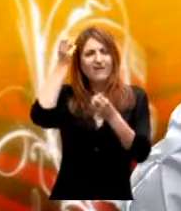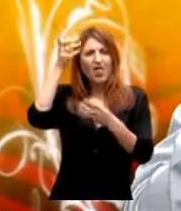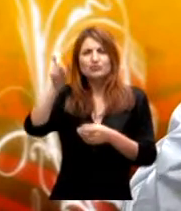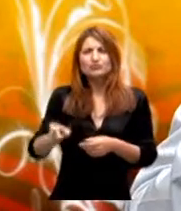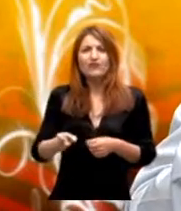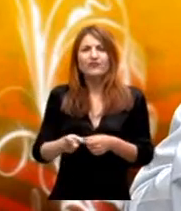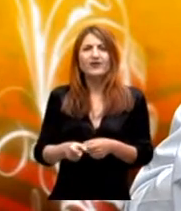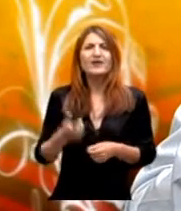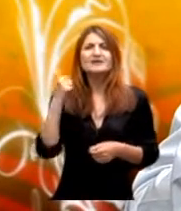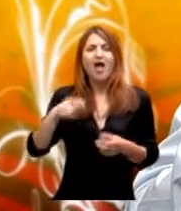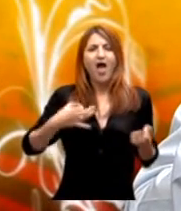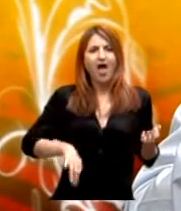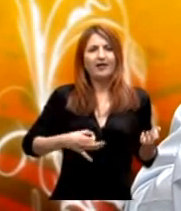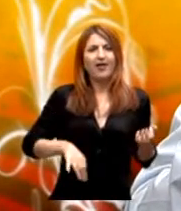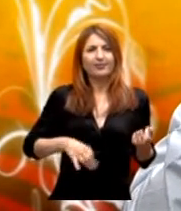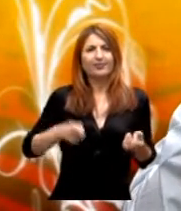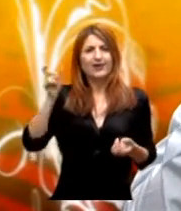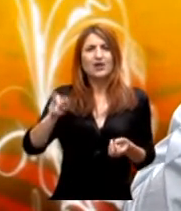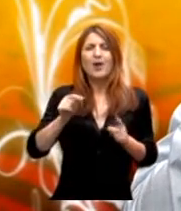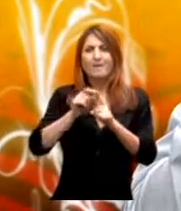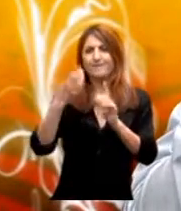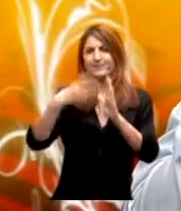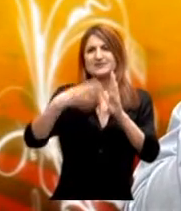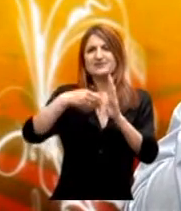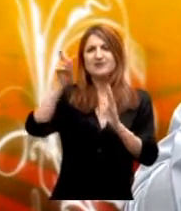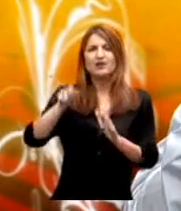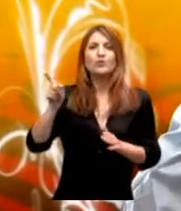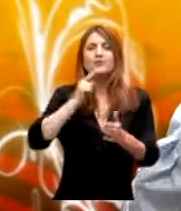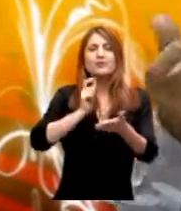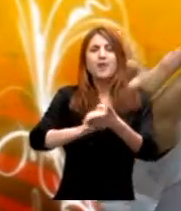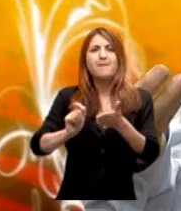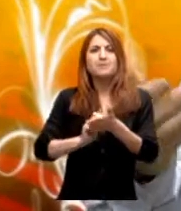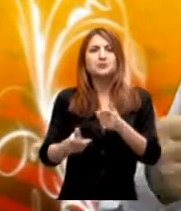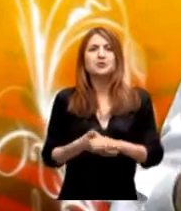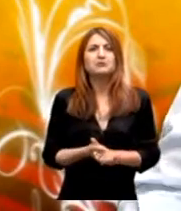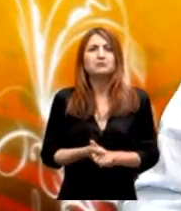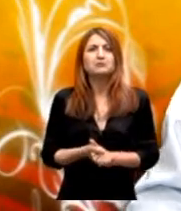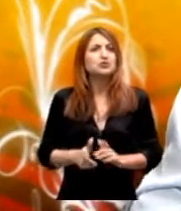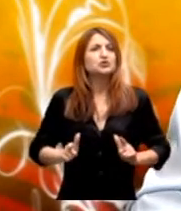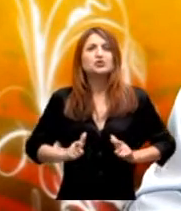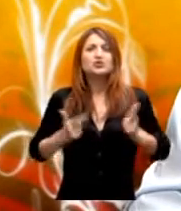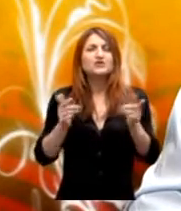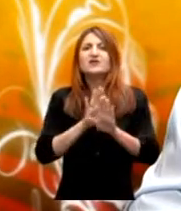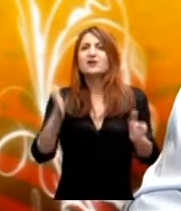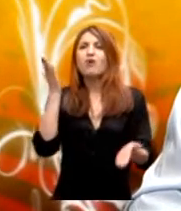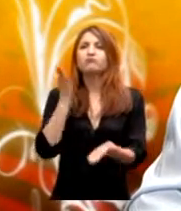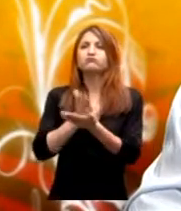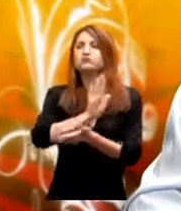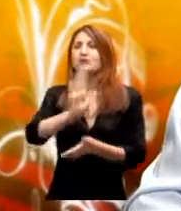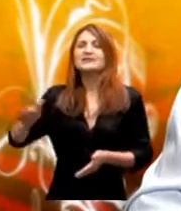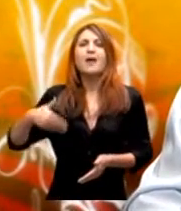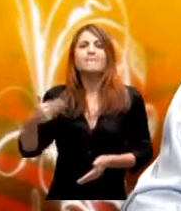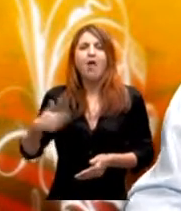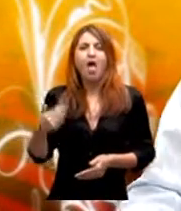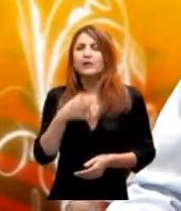Jedan filozof iz Argentine, psihijatar, je napisao, pa veli, život je samo za mlade ljude. A veli,